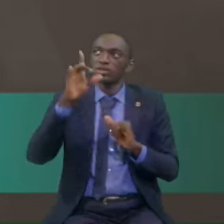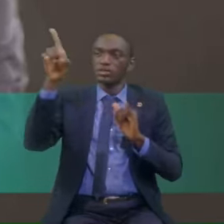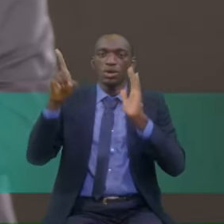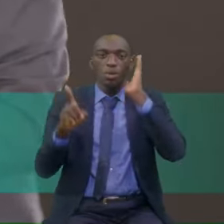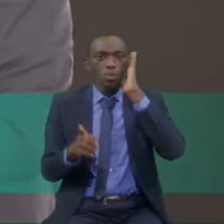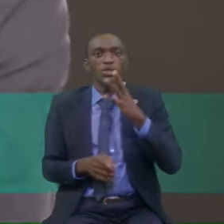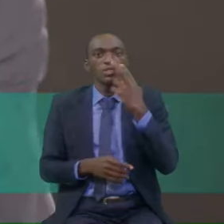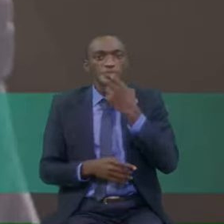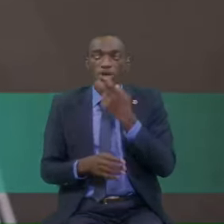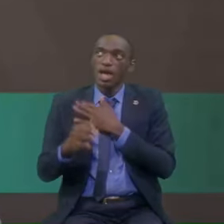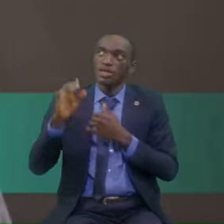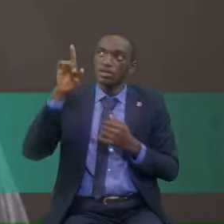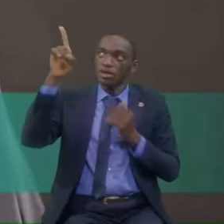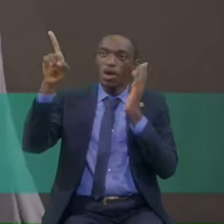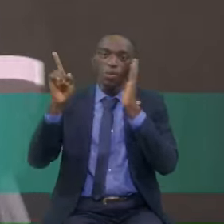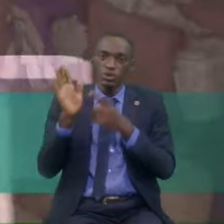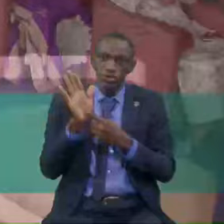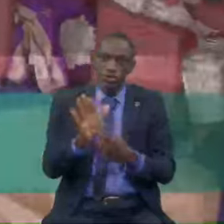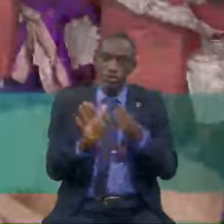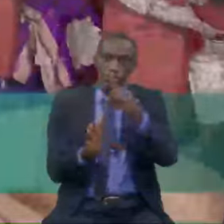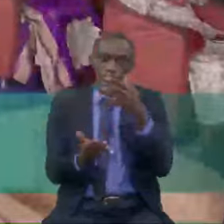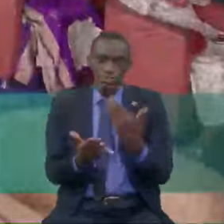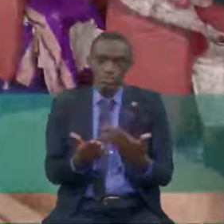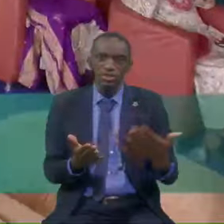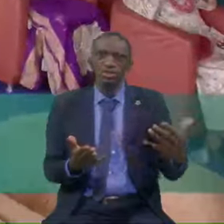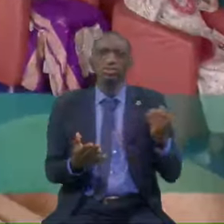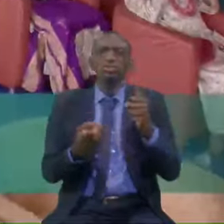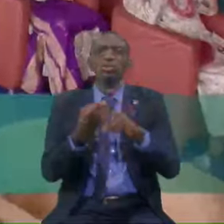Et vous annoncera les choses à venir.